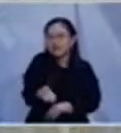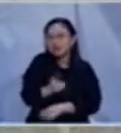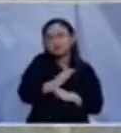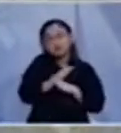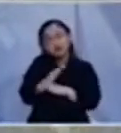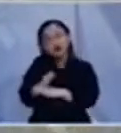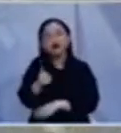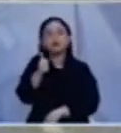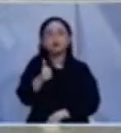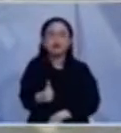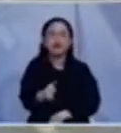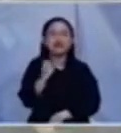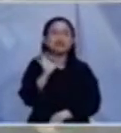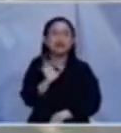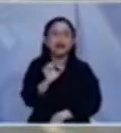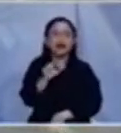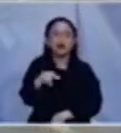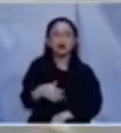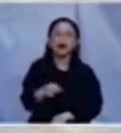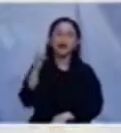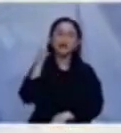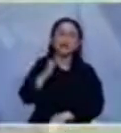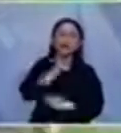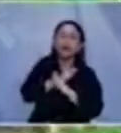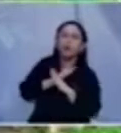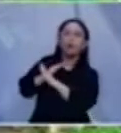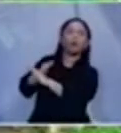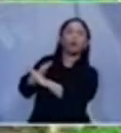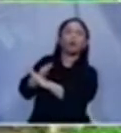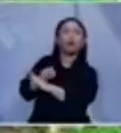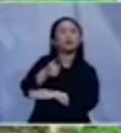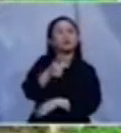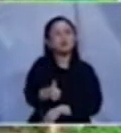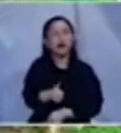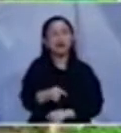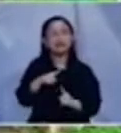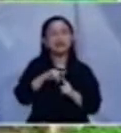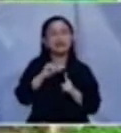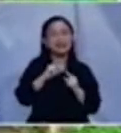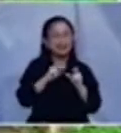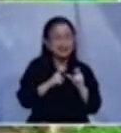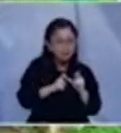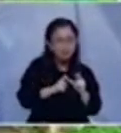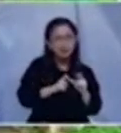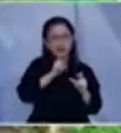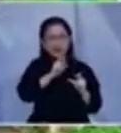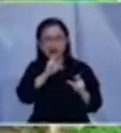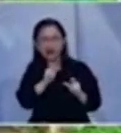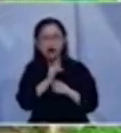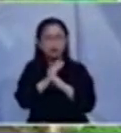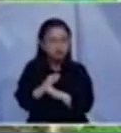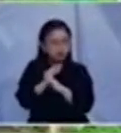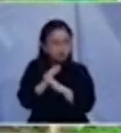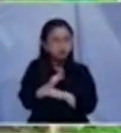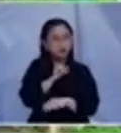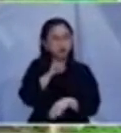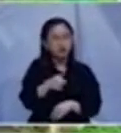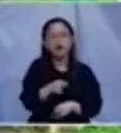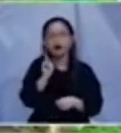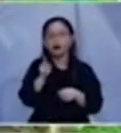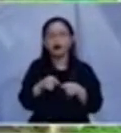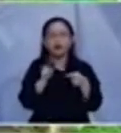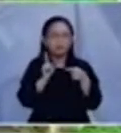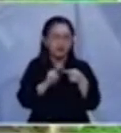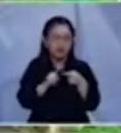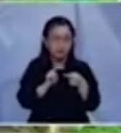dihentikan dengan mengurangi resiko paparan. Ada sejumlah tips dan trik yang dapat dilakukan agar terhindar dari virus monkeypox.